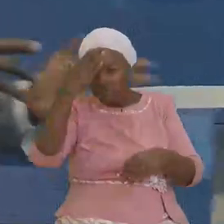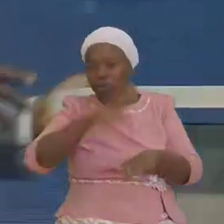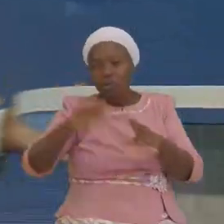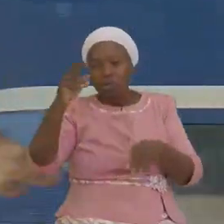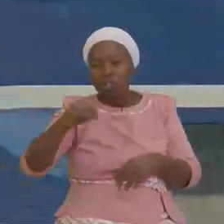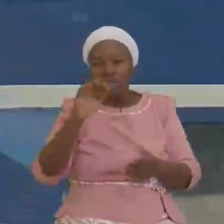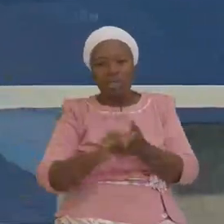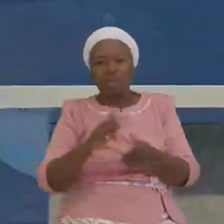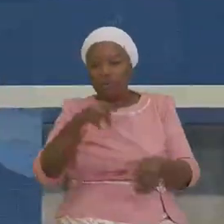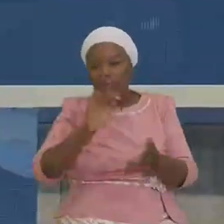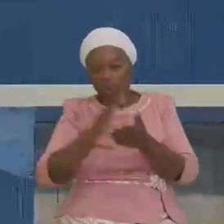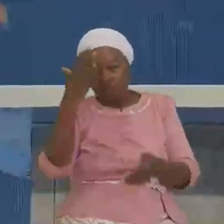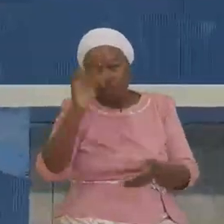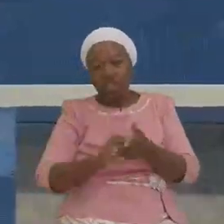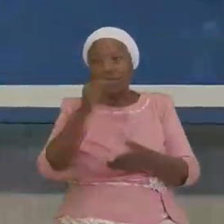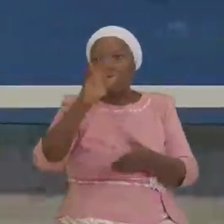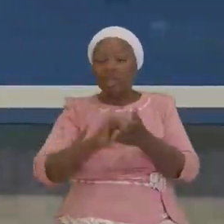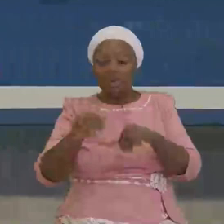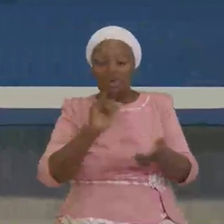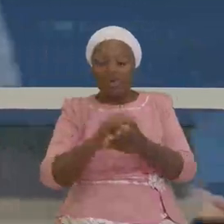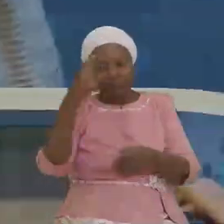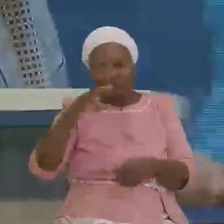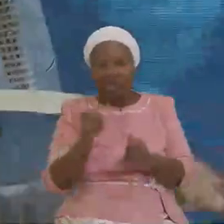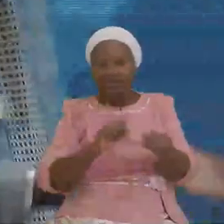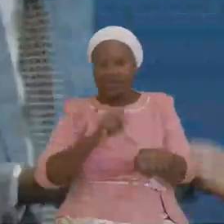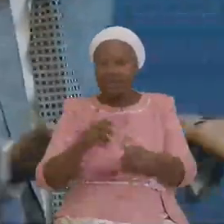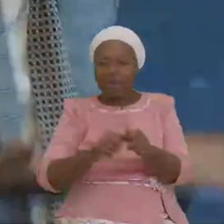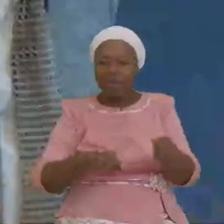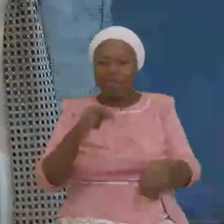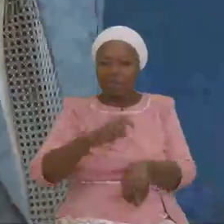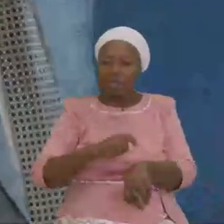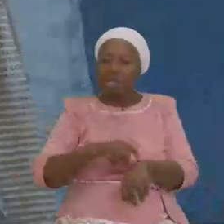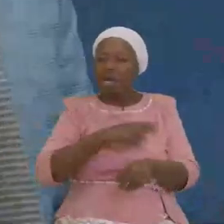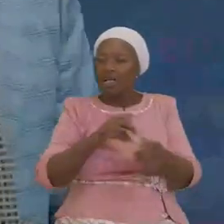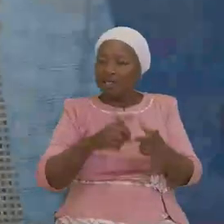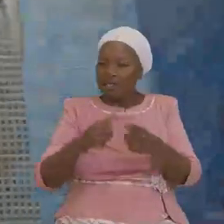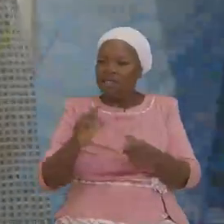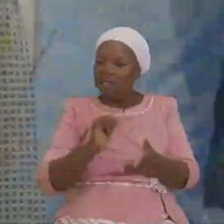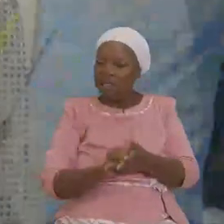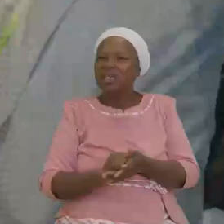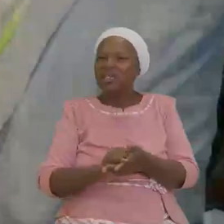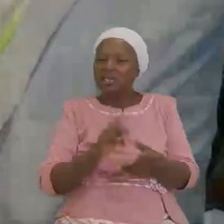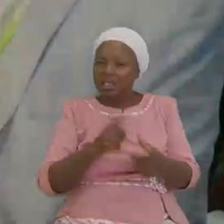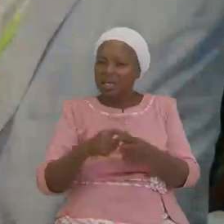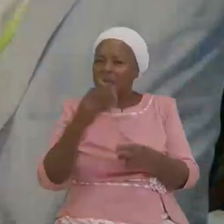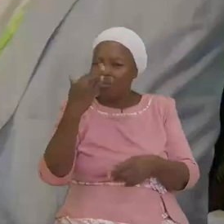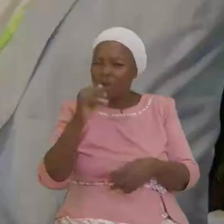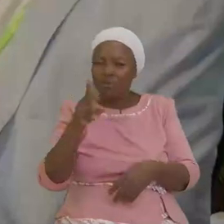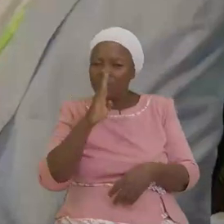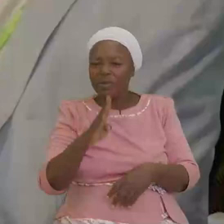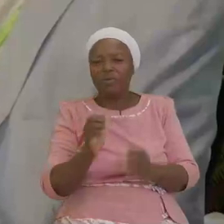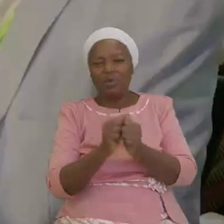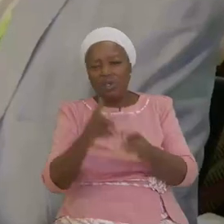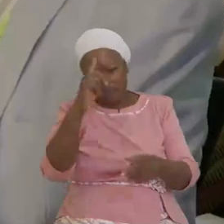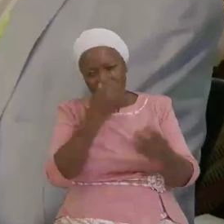vous n'avez pas besoin de l'autre partie que vous expirez. Dieu qui vous fait cela